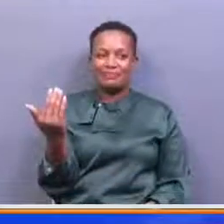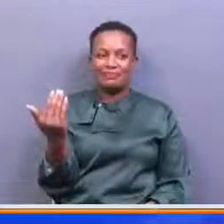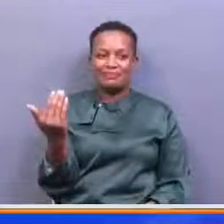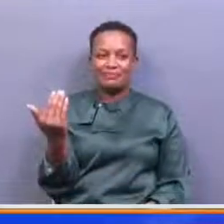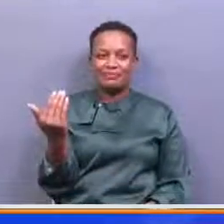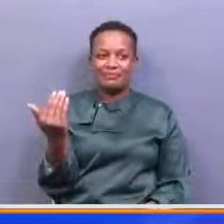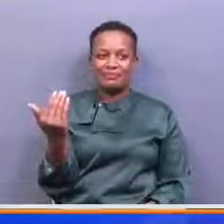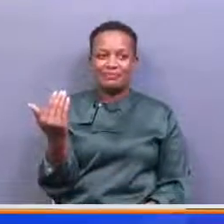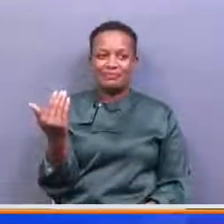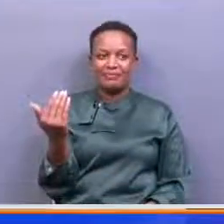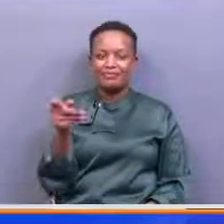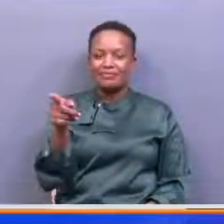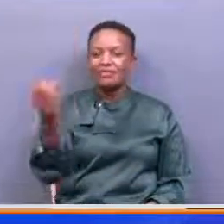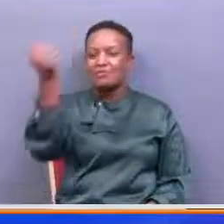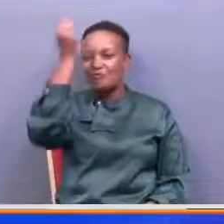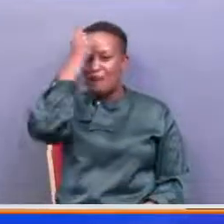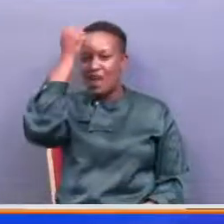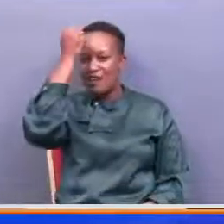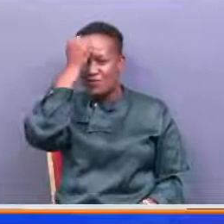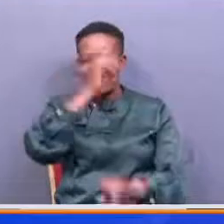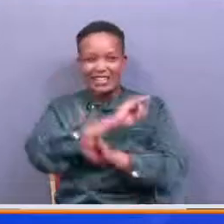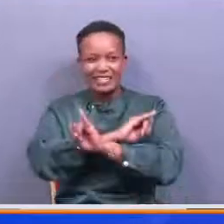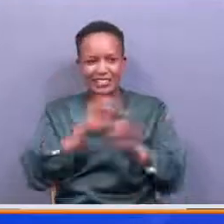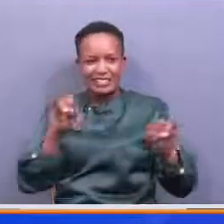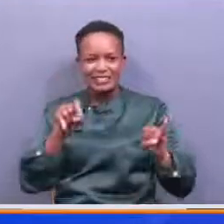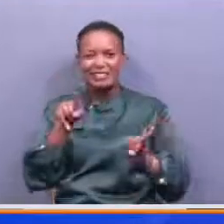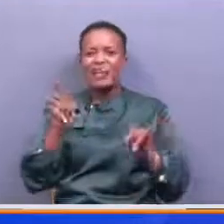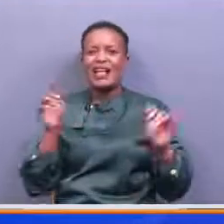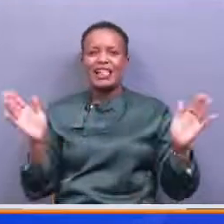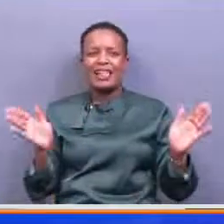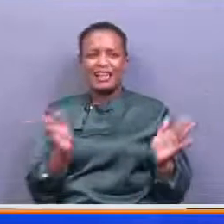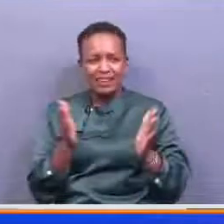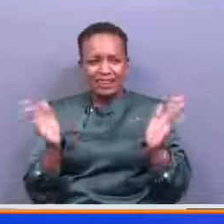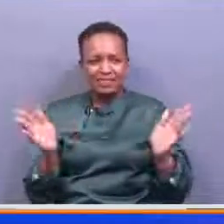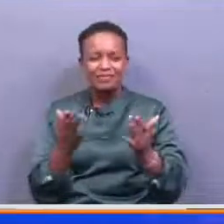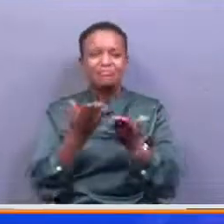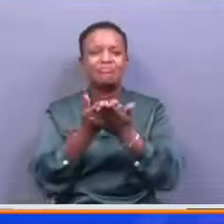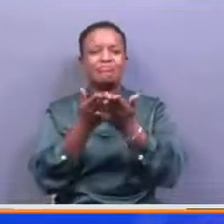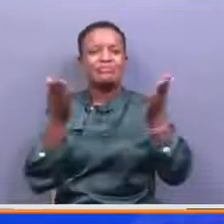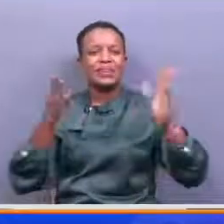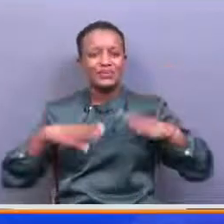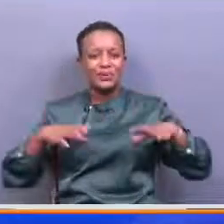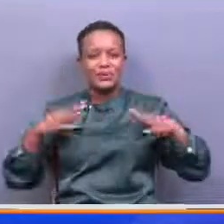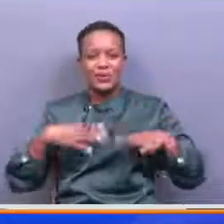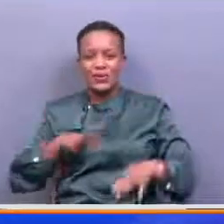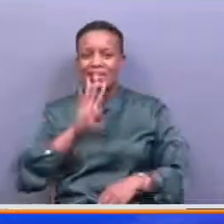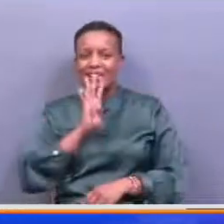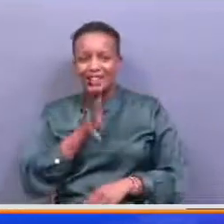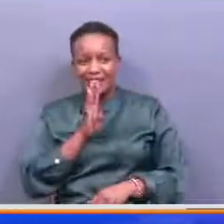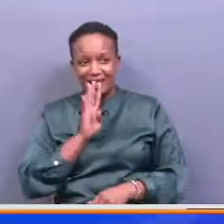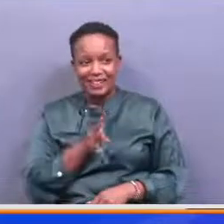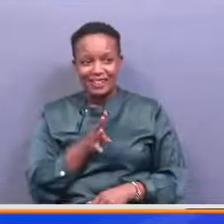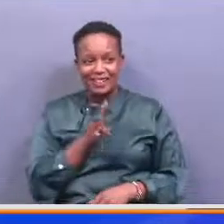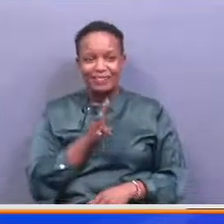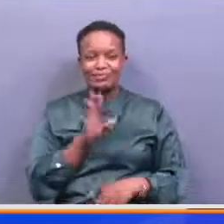Ni pumbafu kabisa. Don't be encouraged by these fellows who keep talking loudly